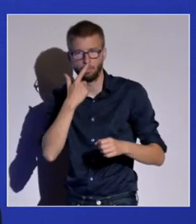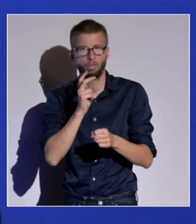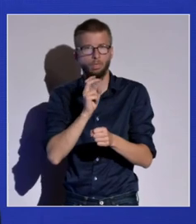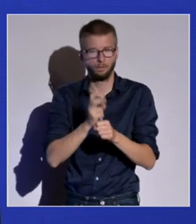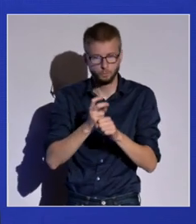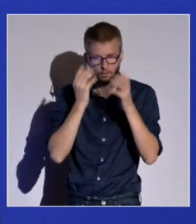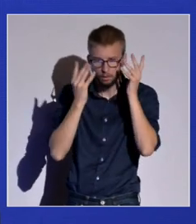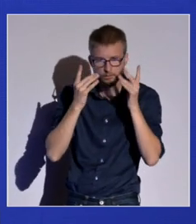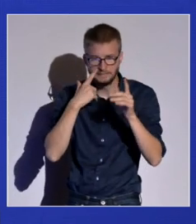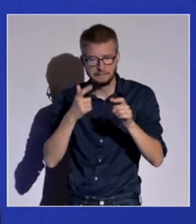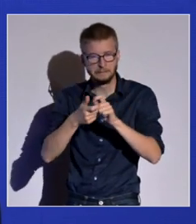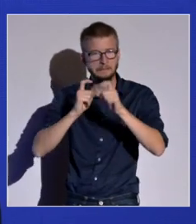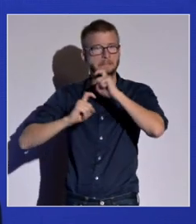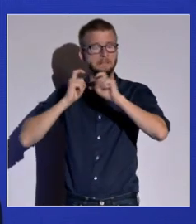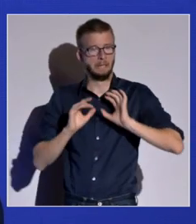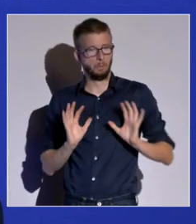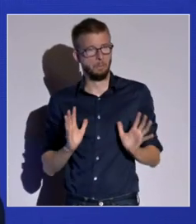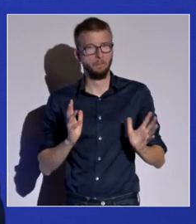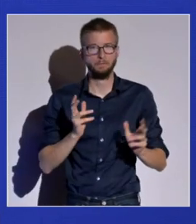à se faire.